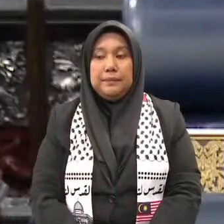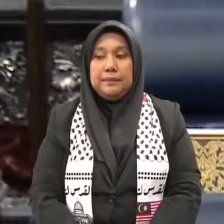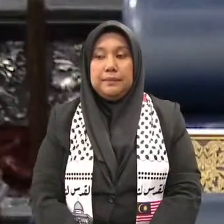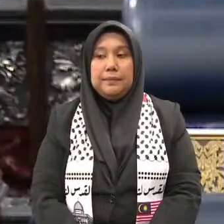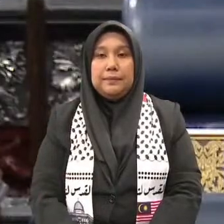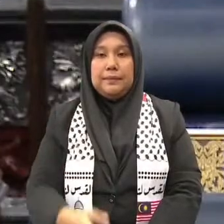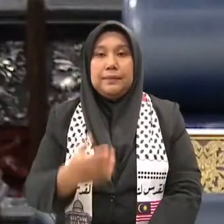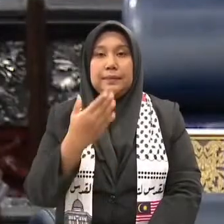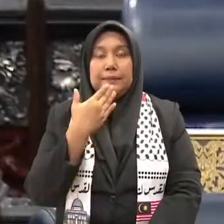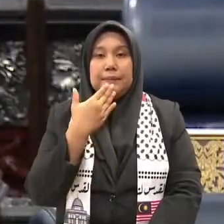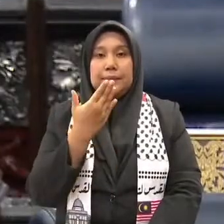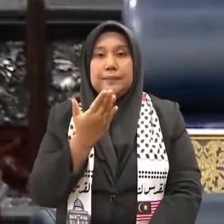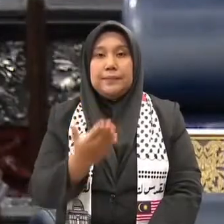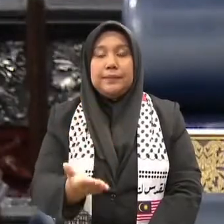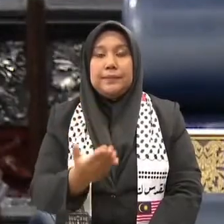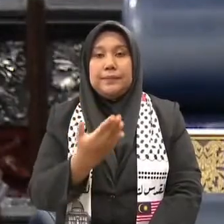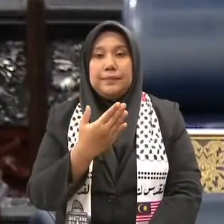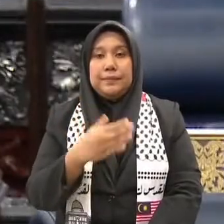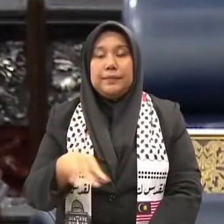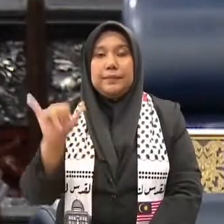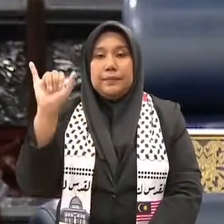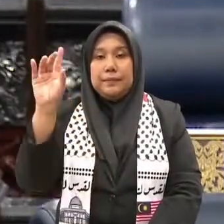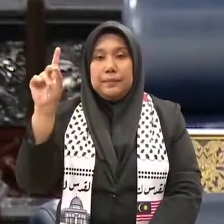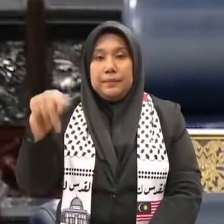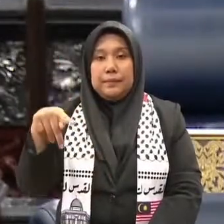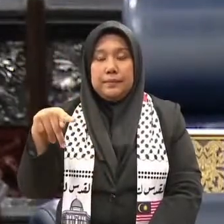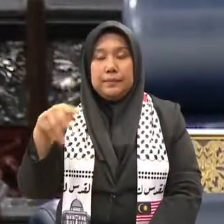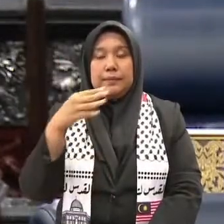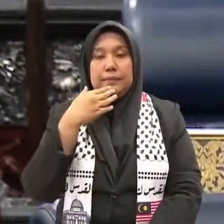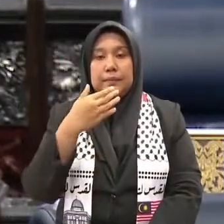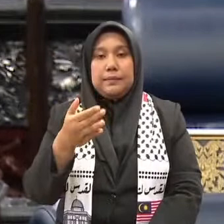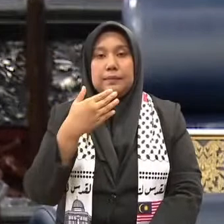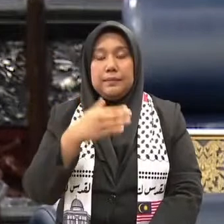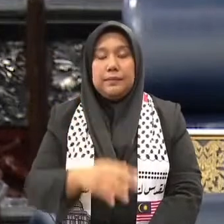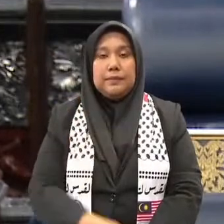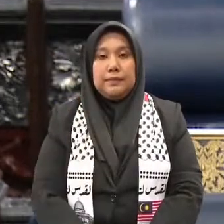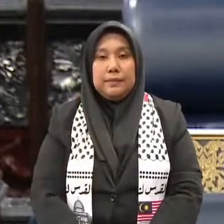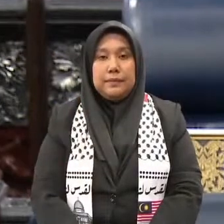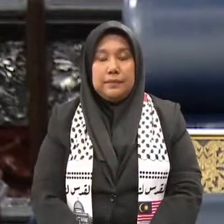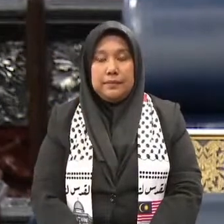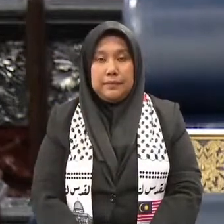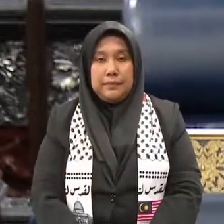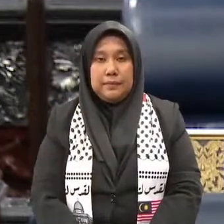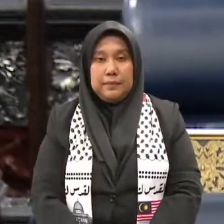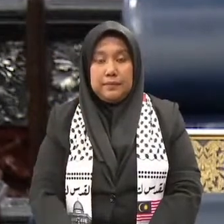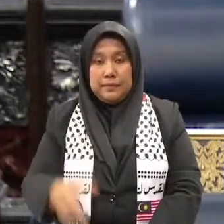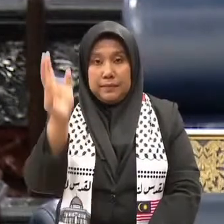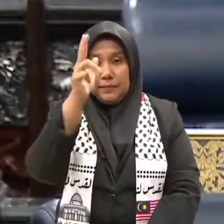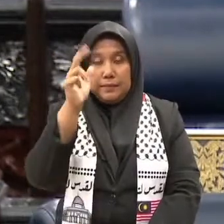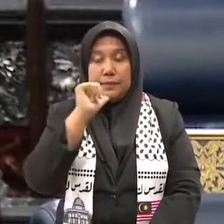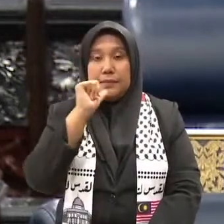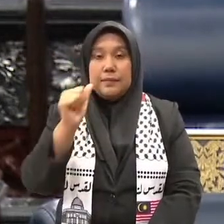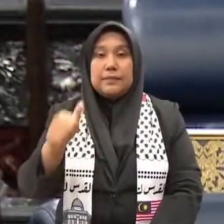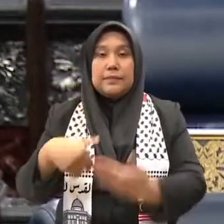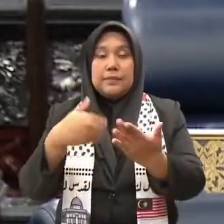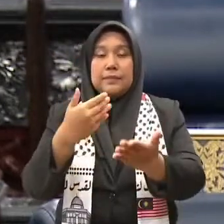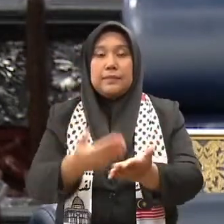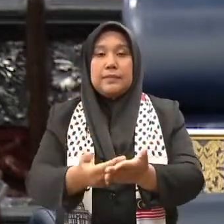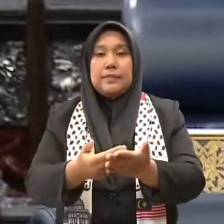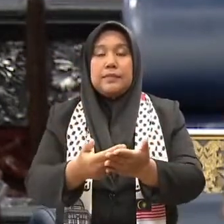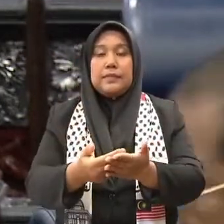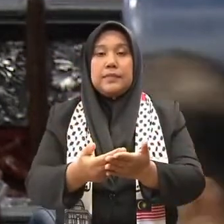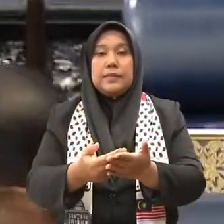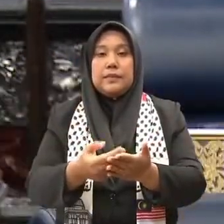terima kasihtiman ditua terima kasih yang berhormat machang kerajaan tidak bercadang untuk melaksanakan